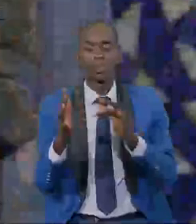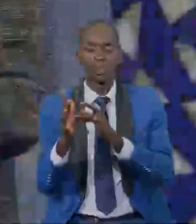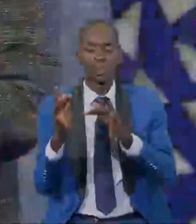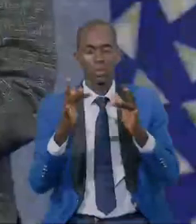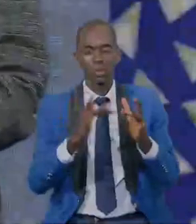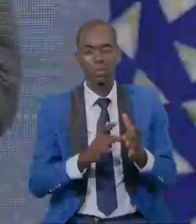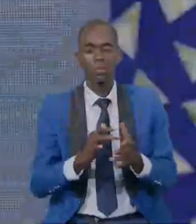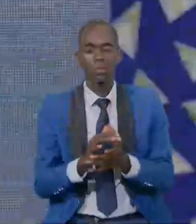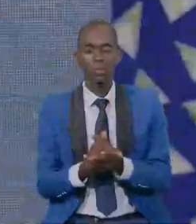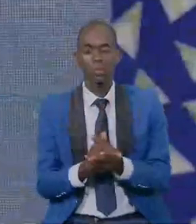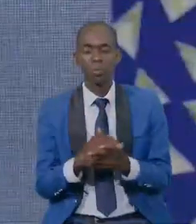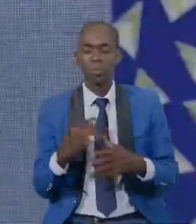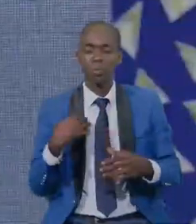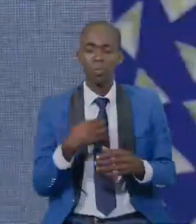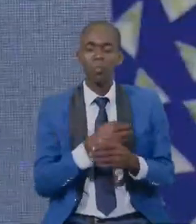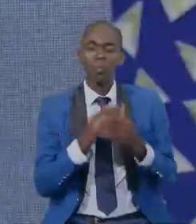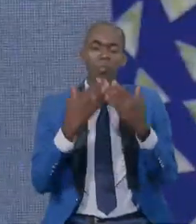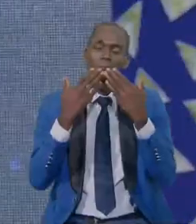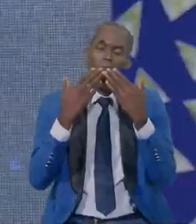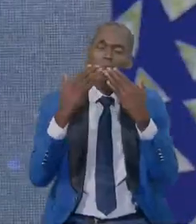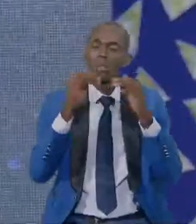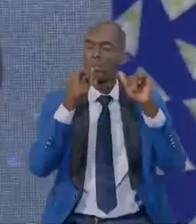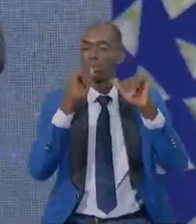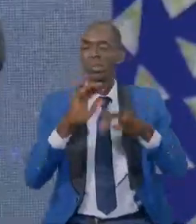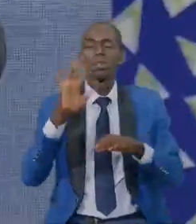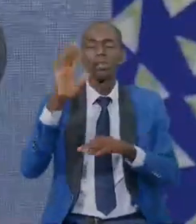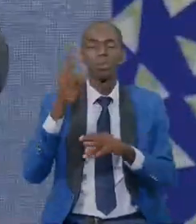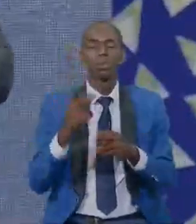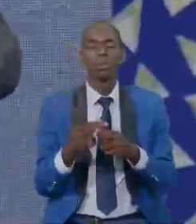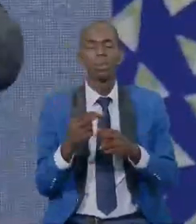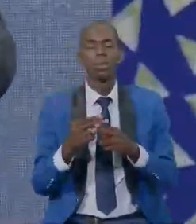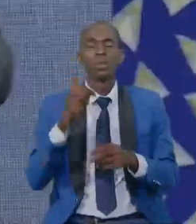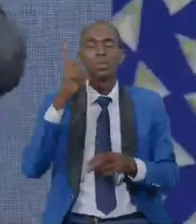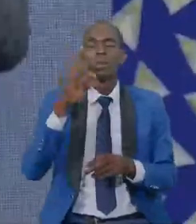Père, au nom puissant de Jésus, nous te remercions, nous te bénissons.